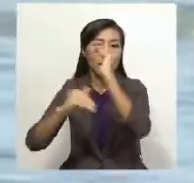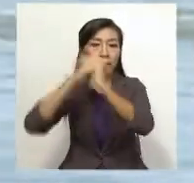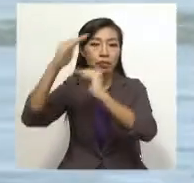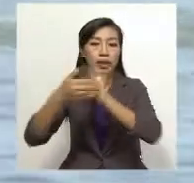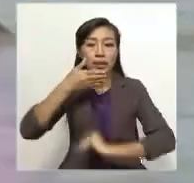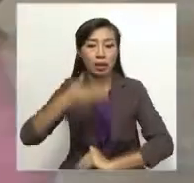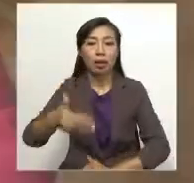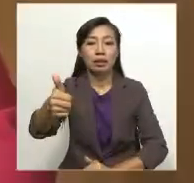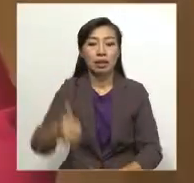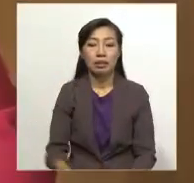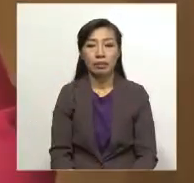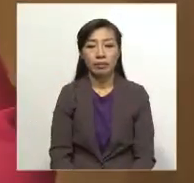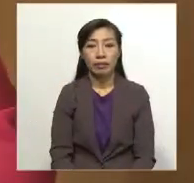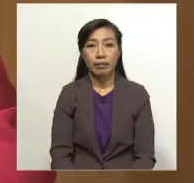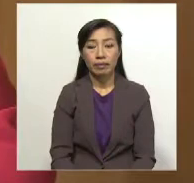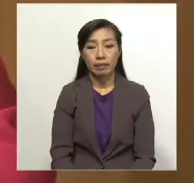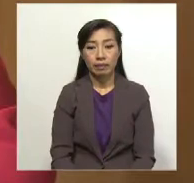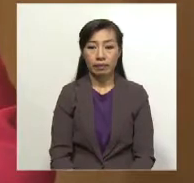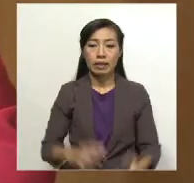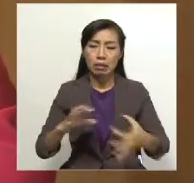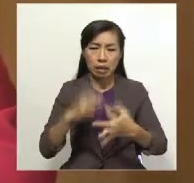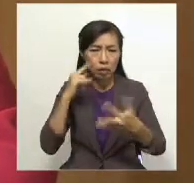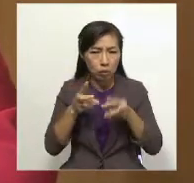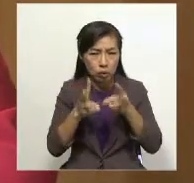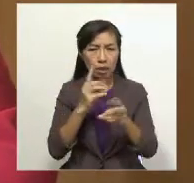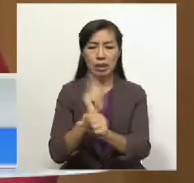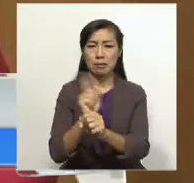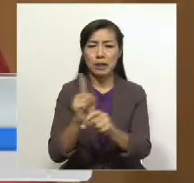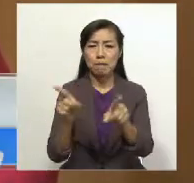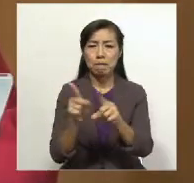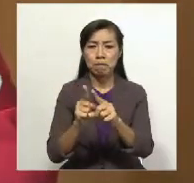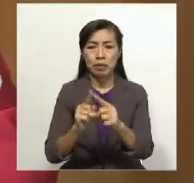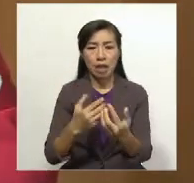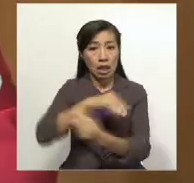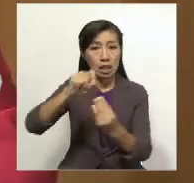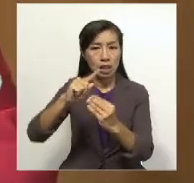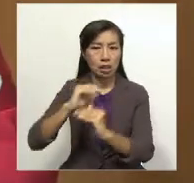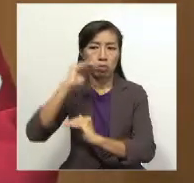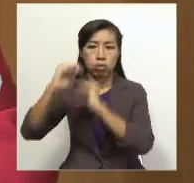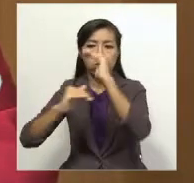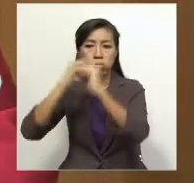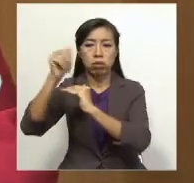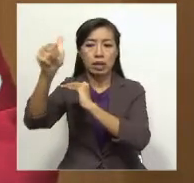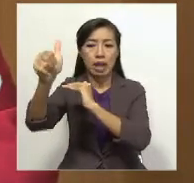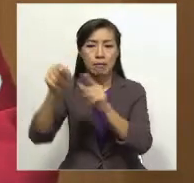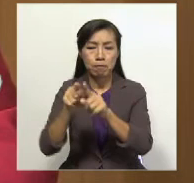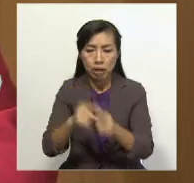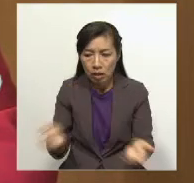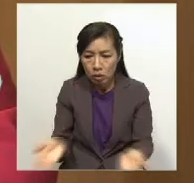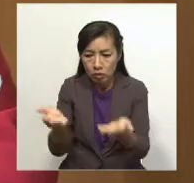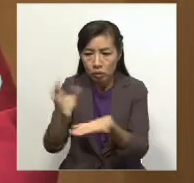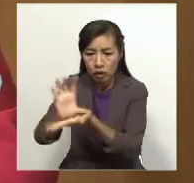น ในเรื่องของการที่จะทำอย่างไรจะสร้างการเจริญเติบโตทางเศรษฐกิจในเรื่องของการส่งเสริมการล